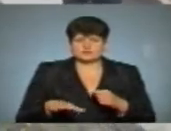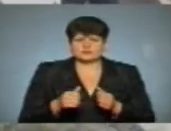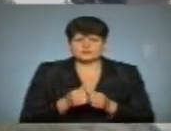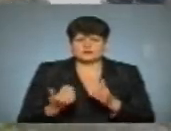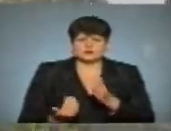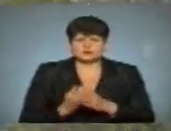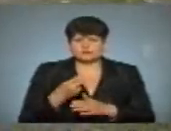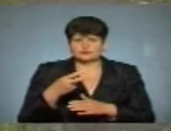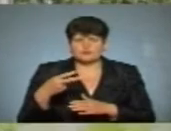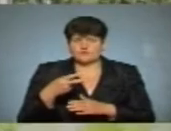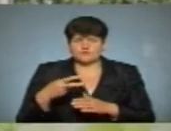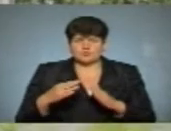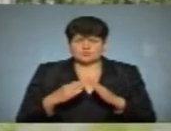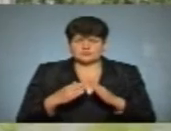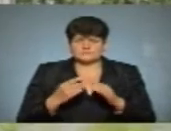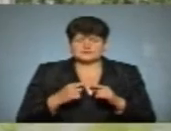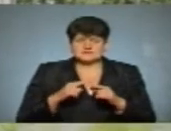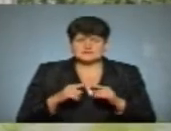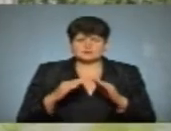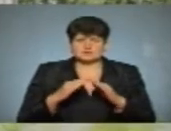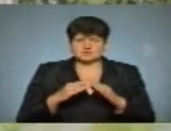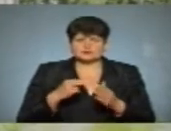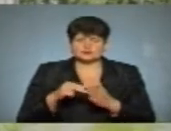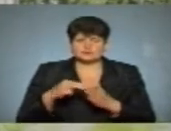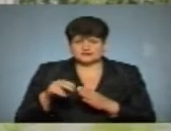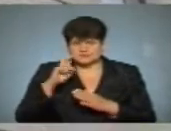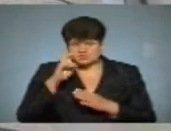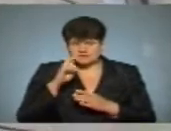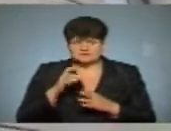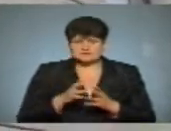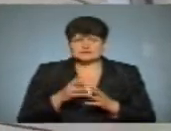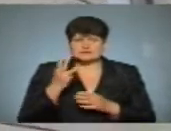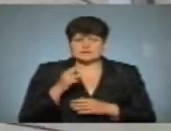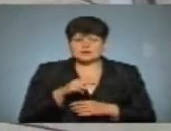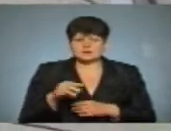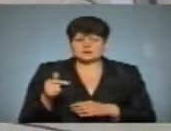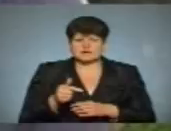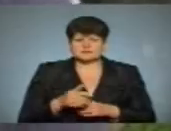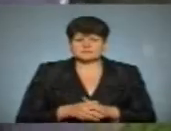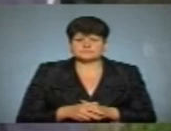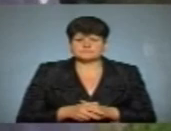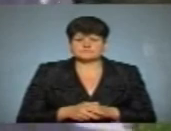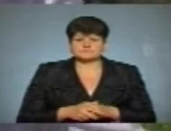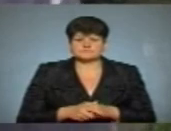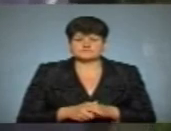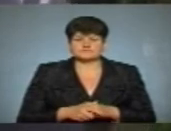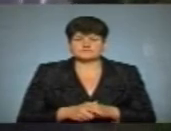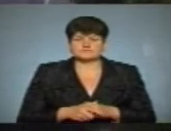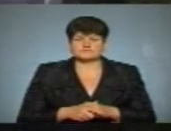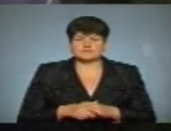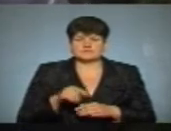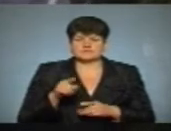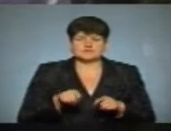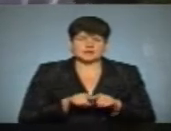нового двоповерхового будинку. Цей будинок для родини придбала держава за понад 3 мільйони гривень. Він